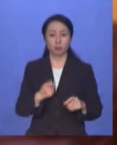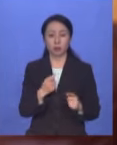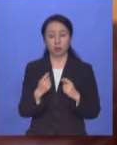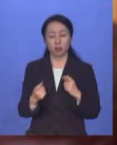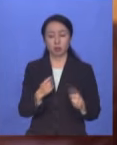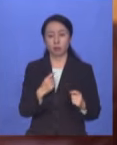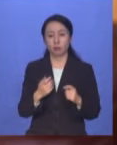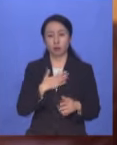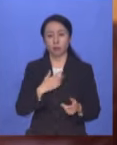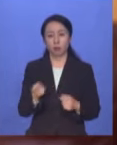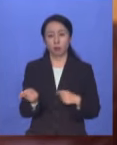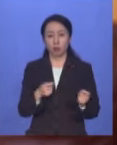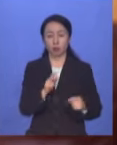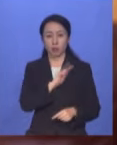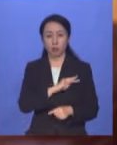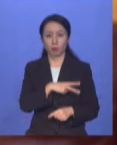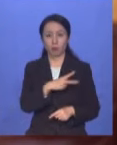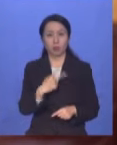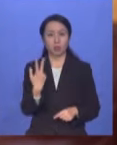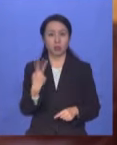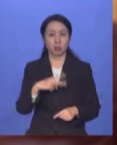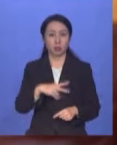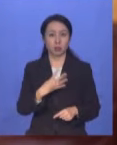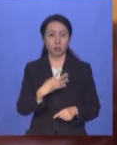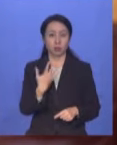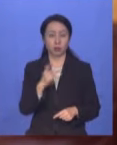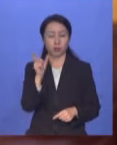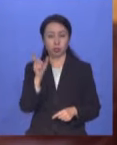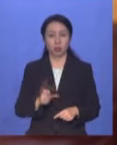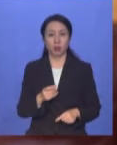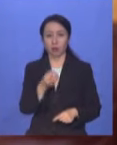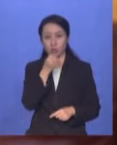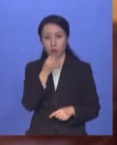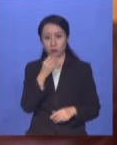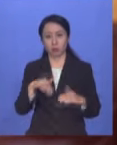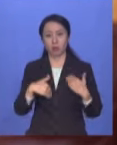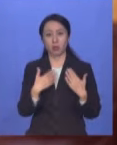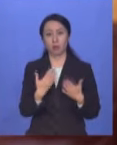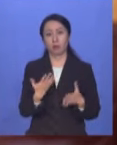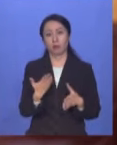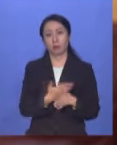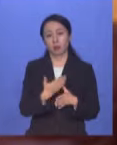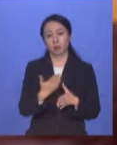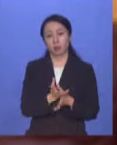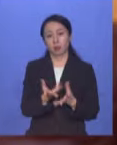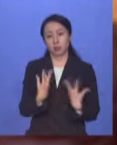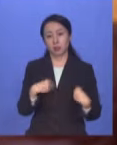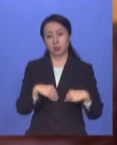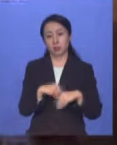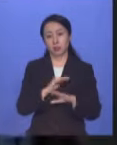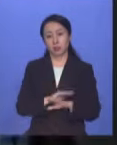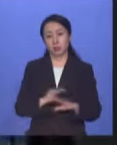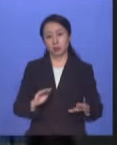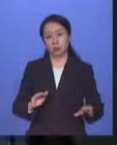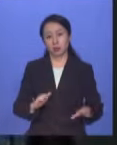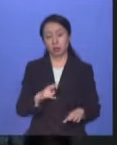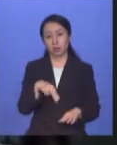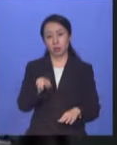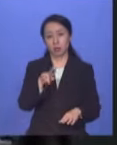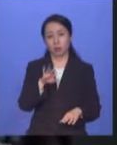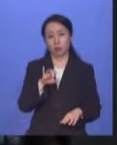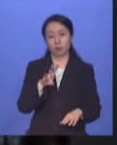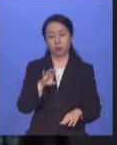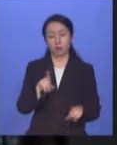Под моим руководством работают около 45 человек. Кормами работников обеспечиваем, помогаем семьям с детьми. Даурен